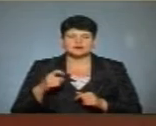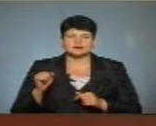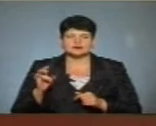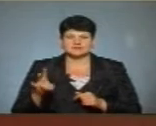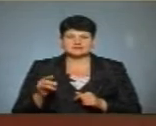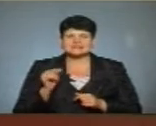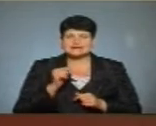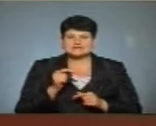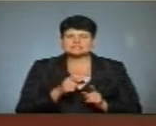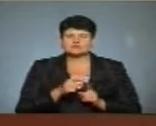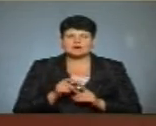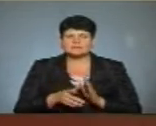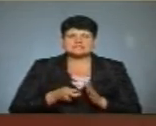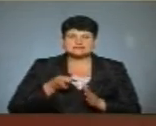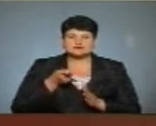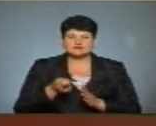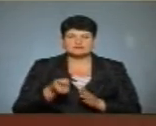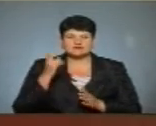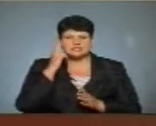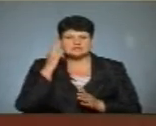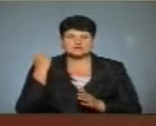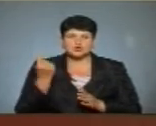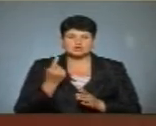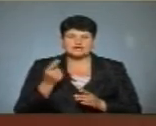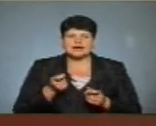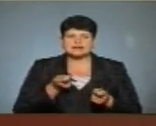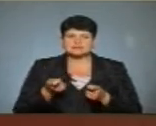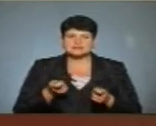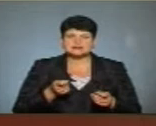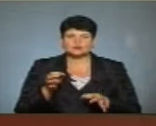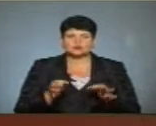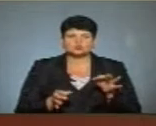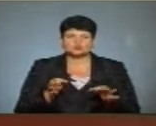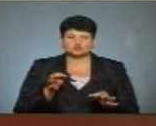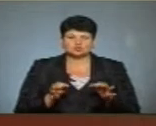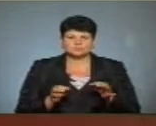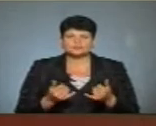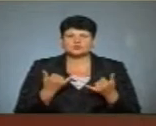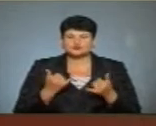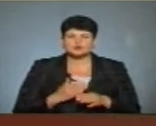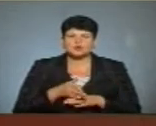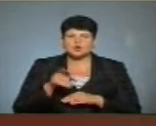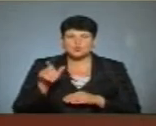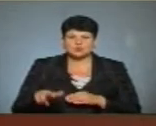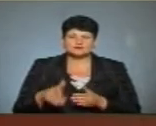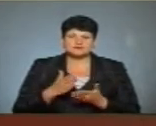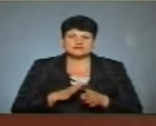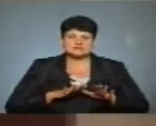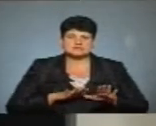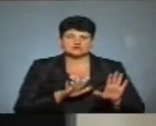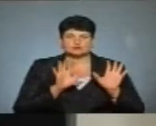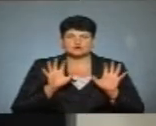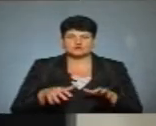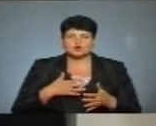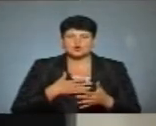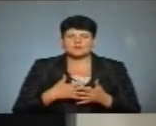її словами, заяву подали до Київського окружного адміністративного суду. Сьогодні гостями студії є заступниця голови